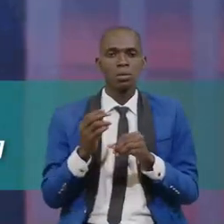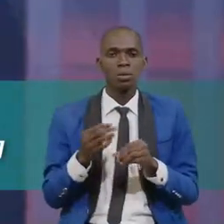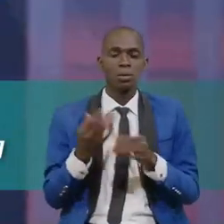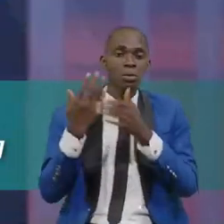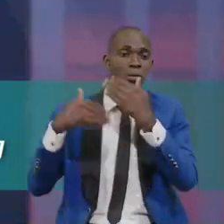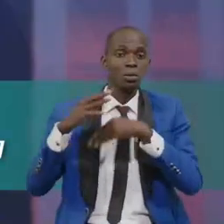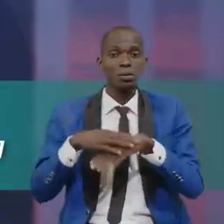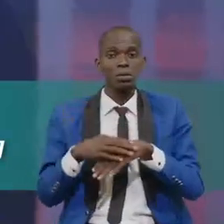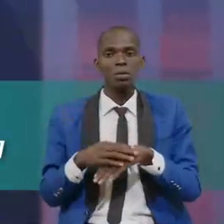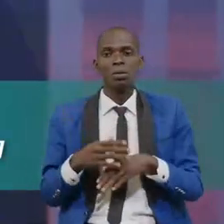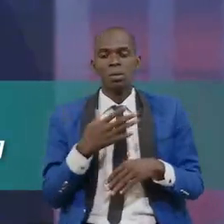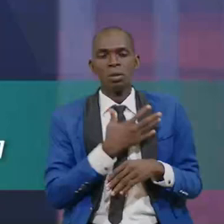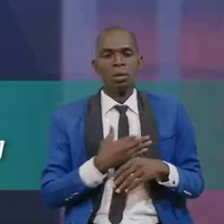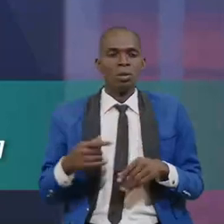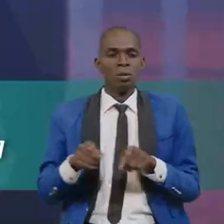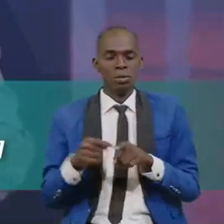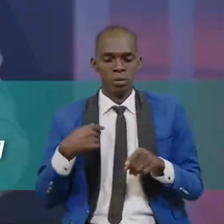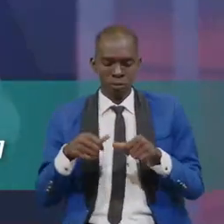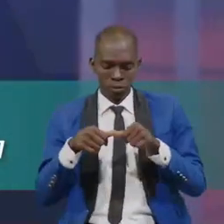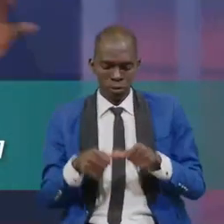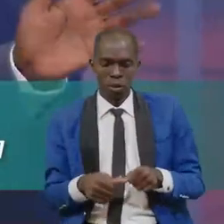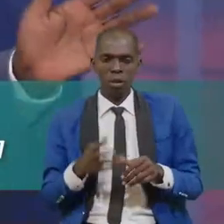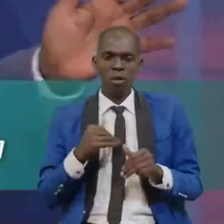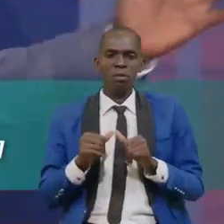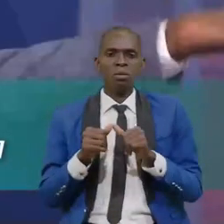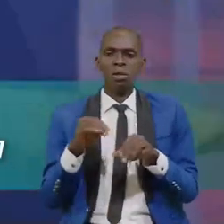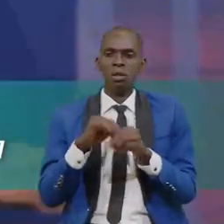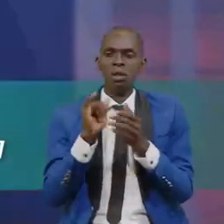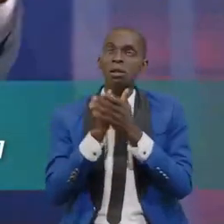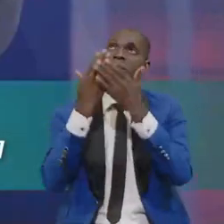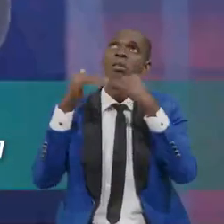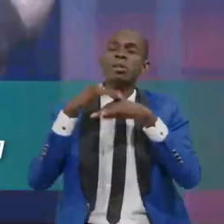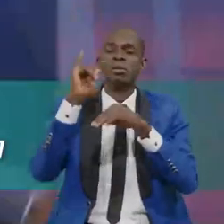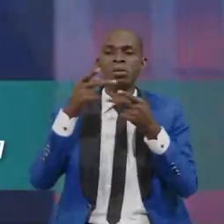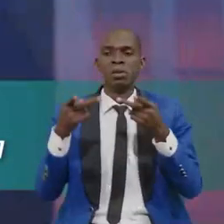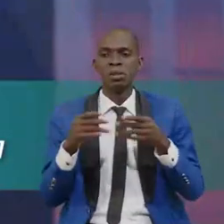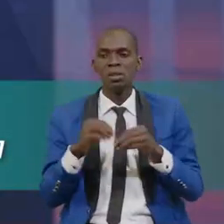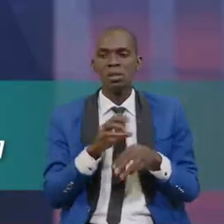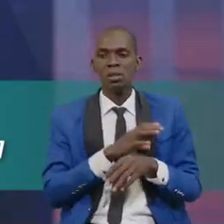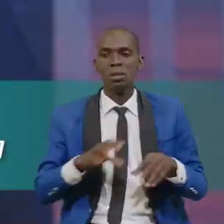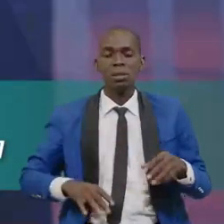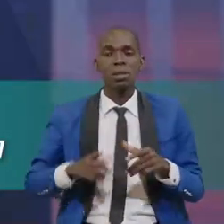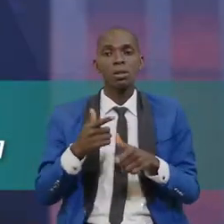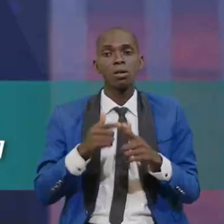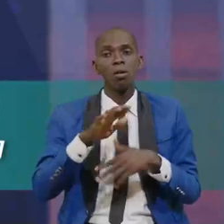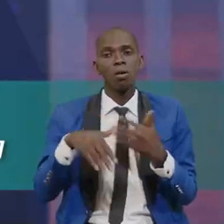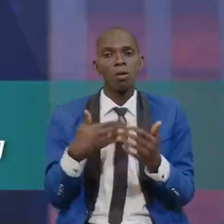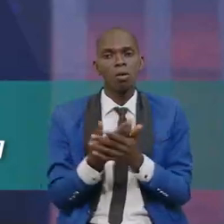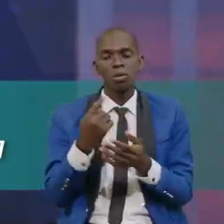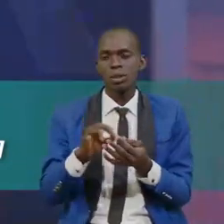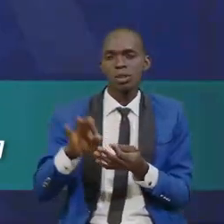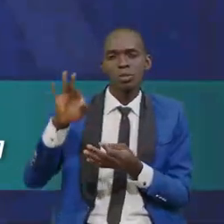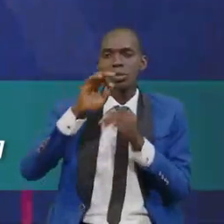demeurons et restons dans les lieux célestes en Christ, alors nous avons les bénédictions spirituelles qui